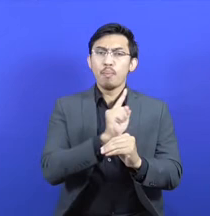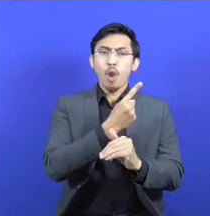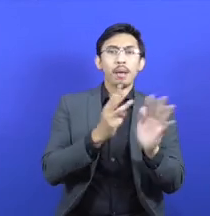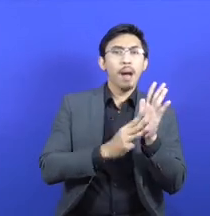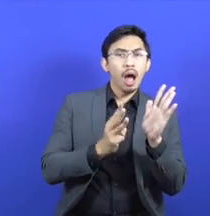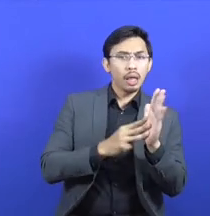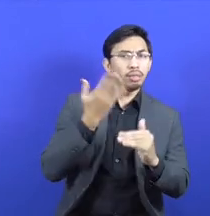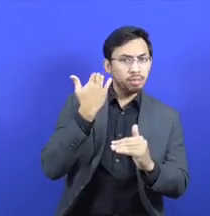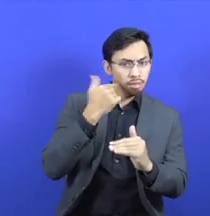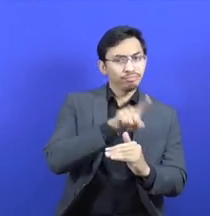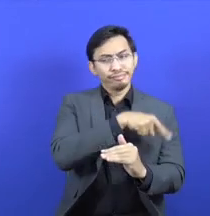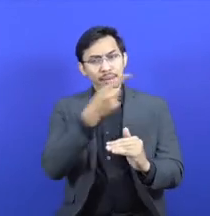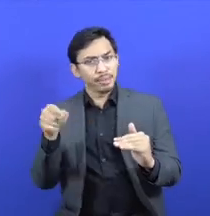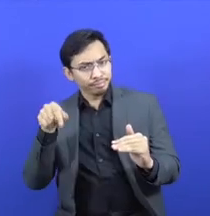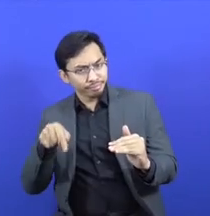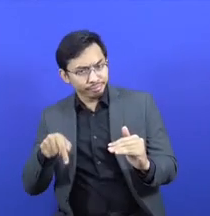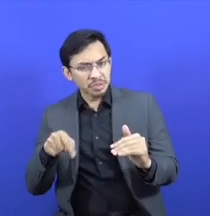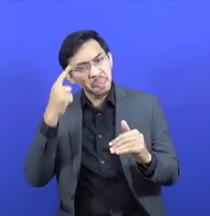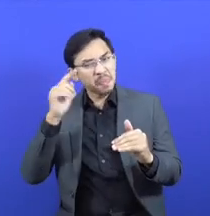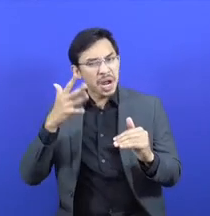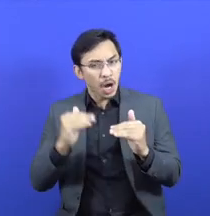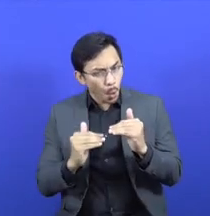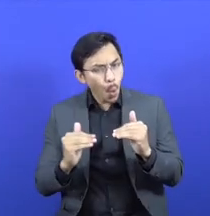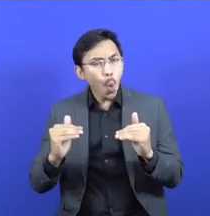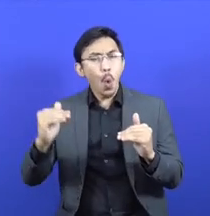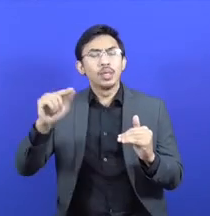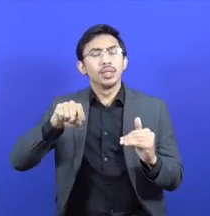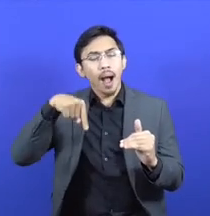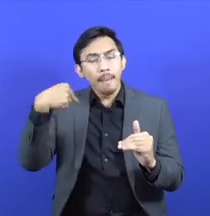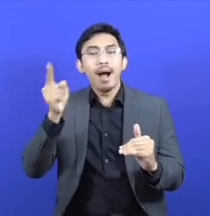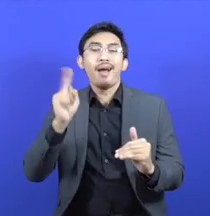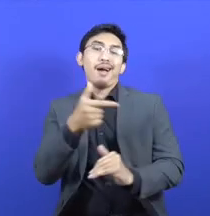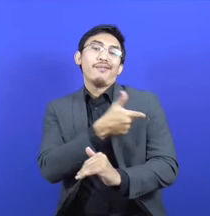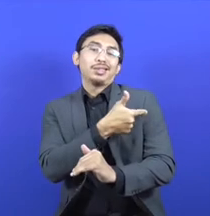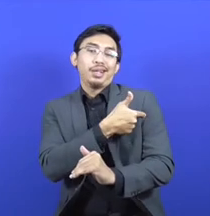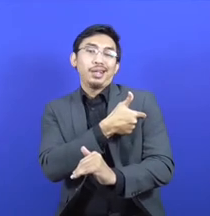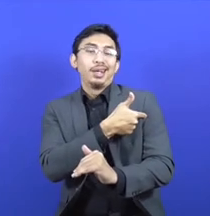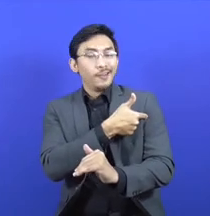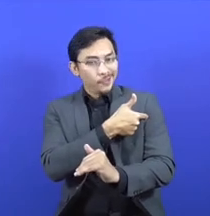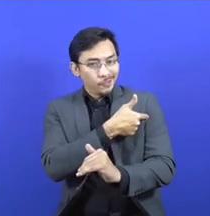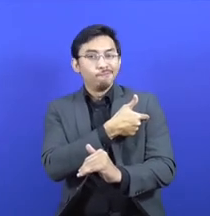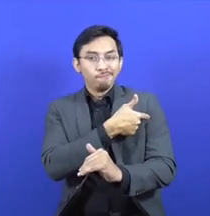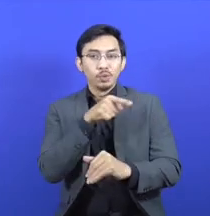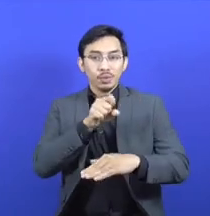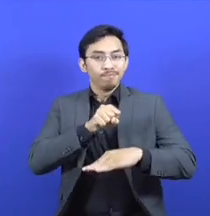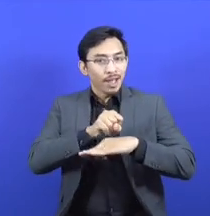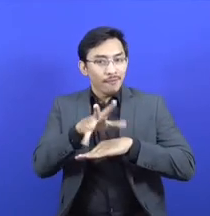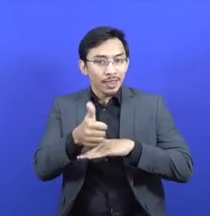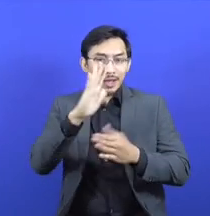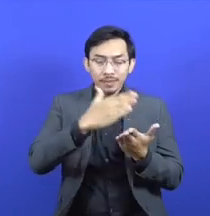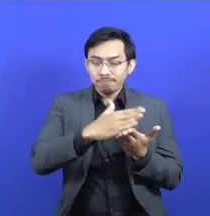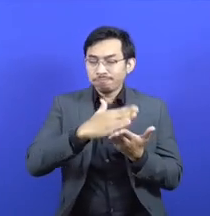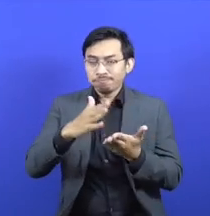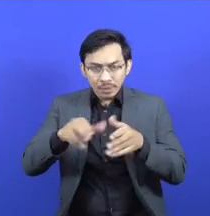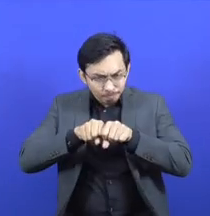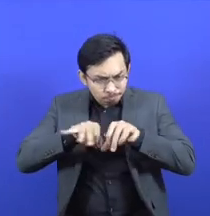naik sejak Maret lalu dan diperkirakan tren ini akan terus berlanjut sampai ada obat atau vaksin yang secara efektif akan dibagikan